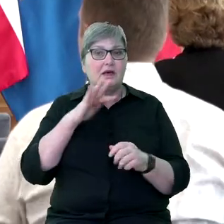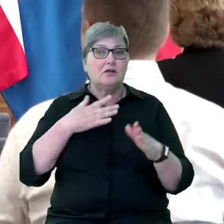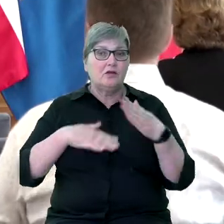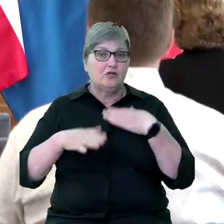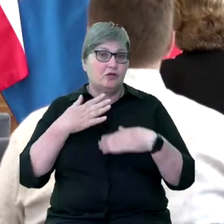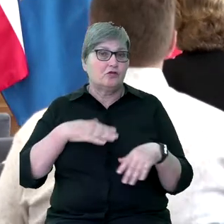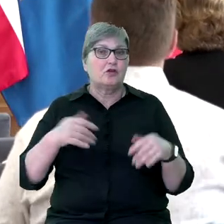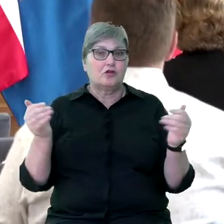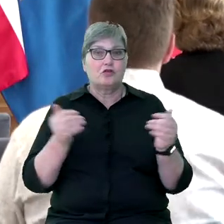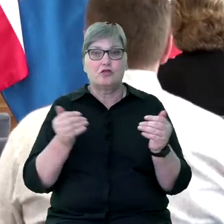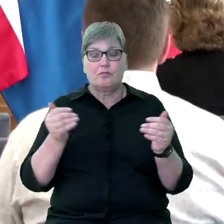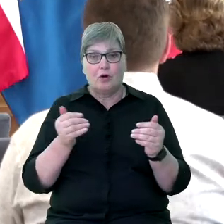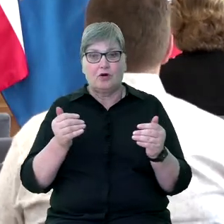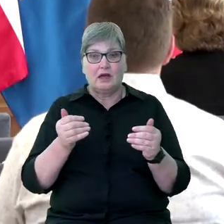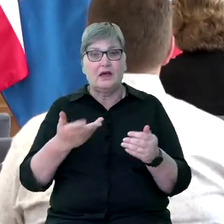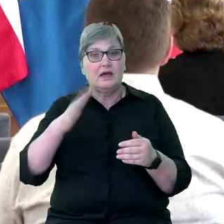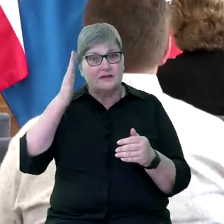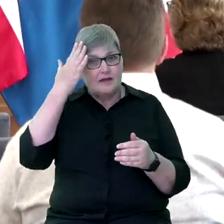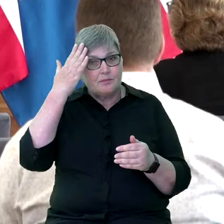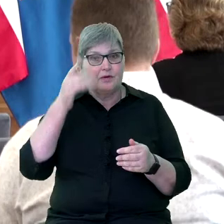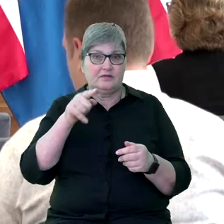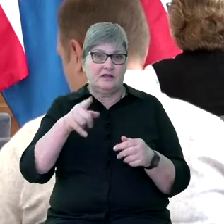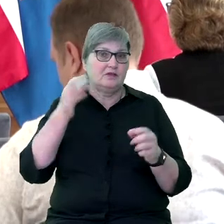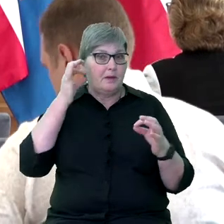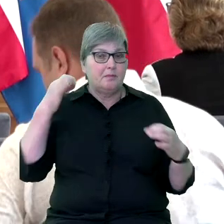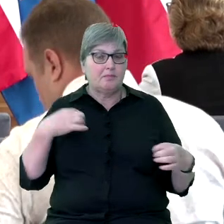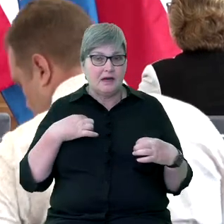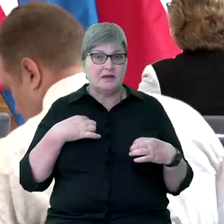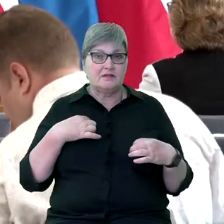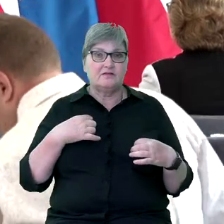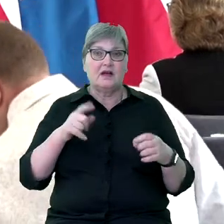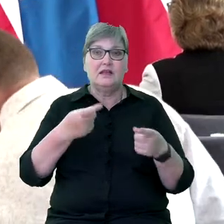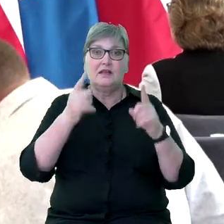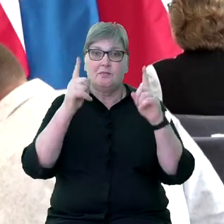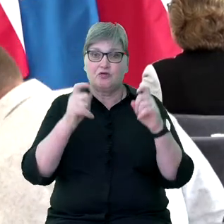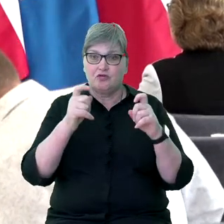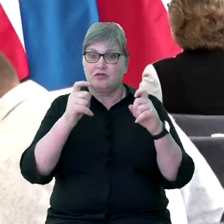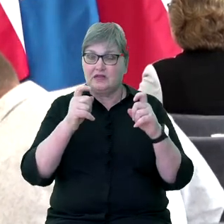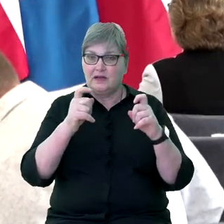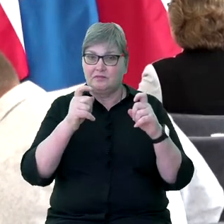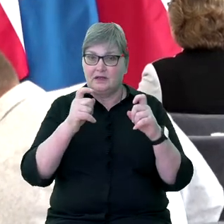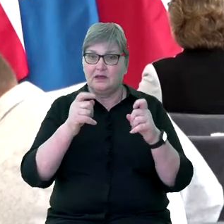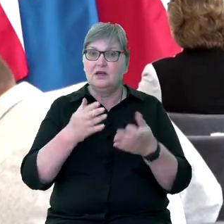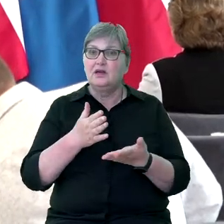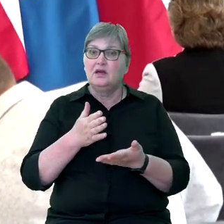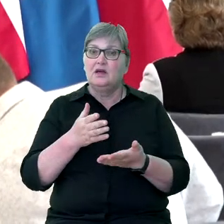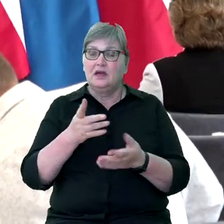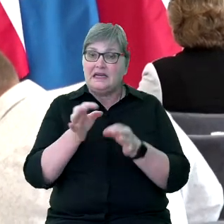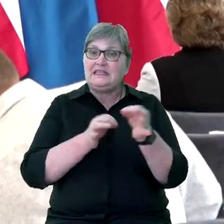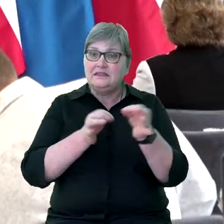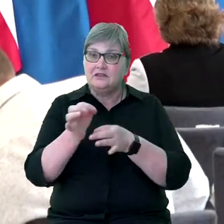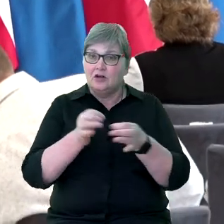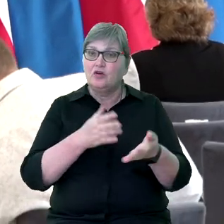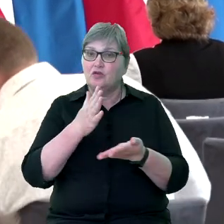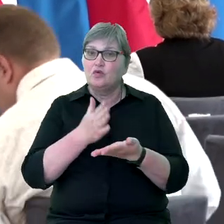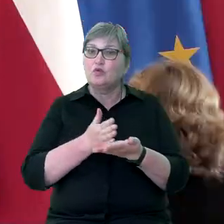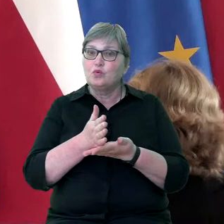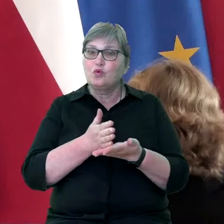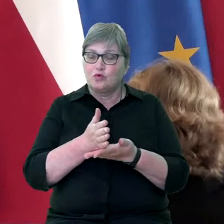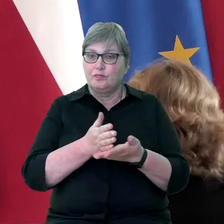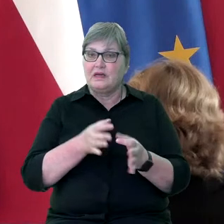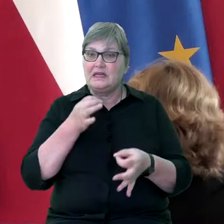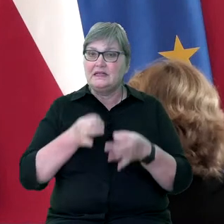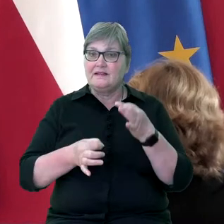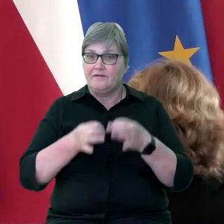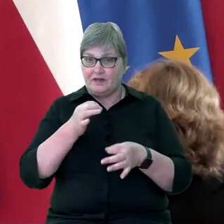możliwość przybliżenia Państwu początków narodzin Polskiej Służby Cywilnej w okresie międzywojennym. Zawodowo